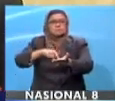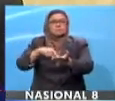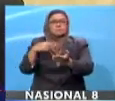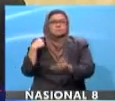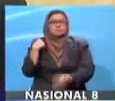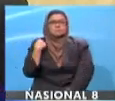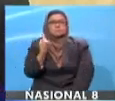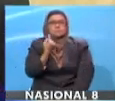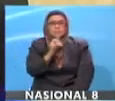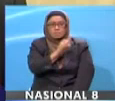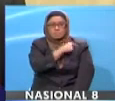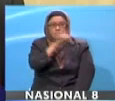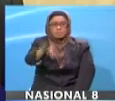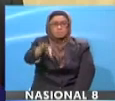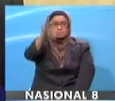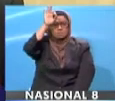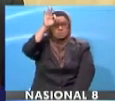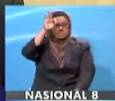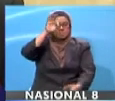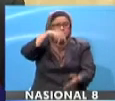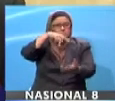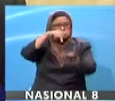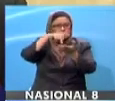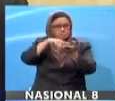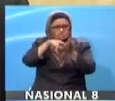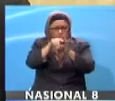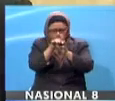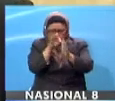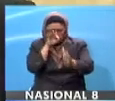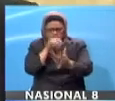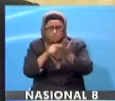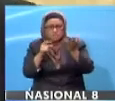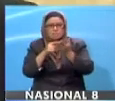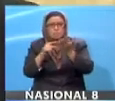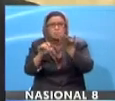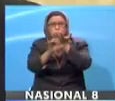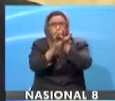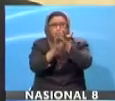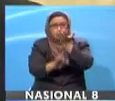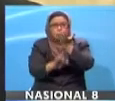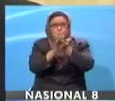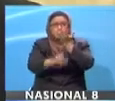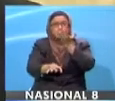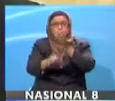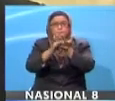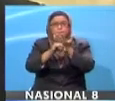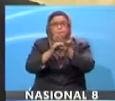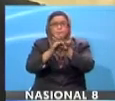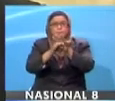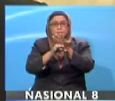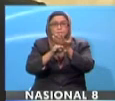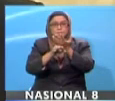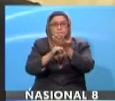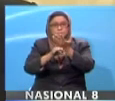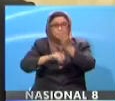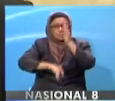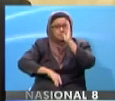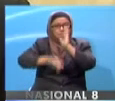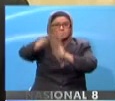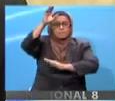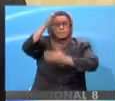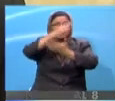juga kesan kebocoran cecair berlebihan dalam lubang roda pendaratan